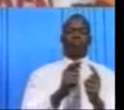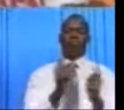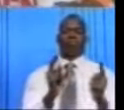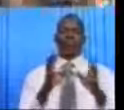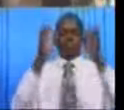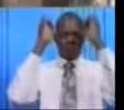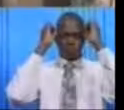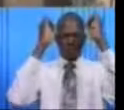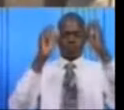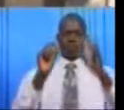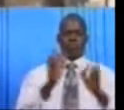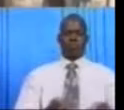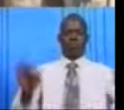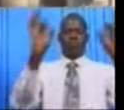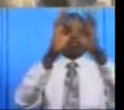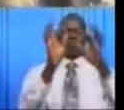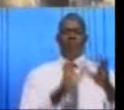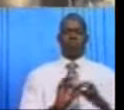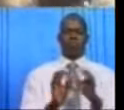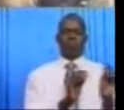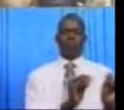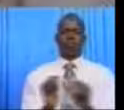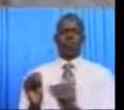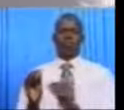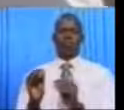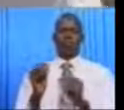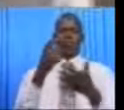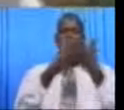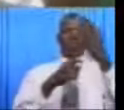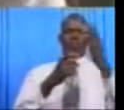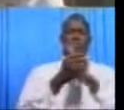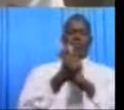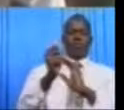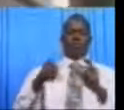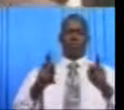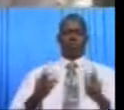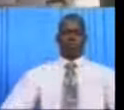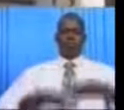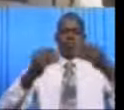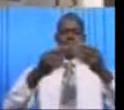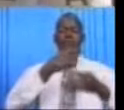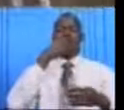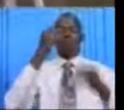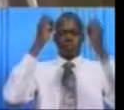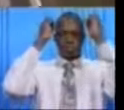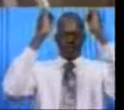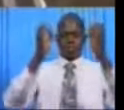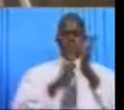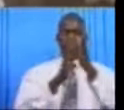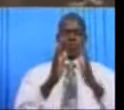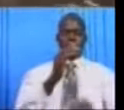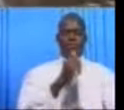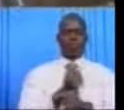aussi un axe important de cette coopération, d'où l'organisation de ce prix d'excellence qui a permis de récompenser les meilleurs enseignants et meilleurs élèves de